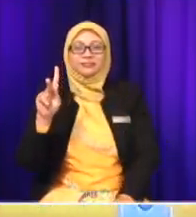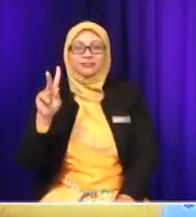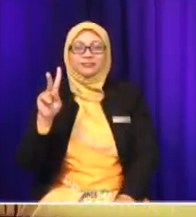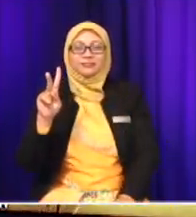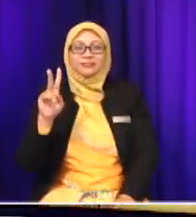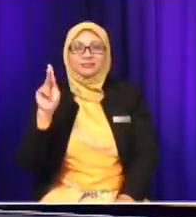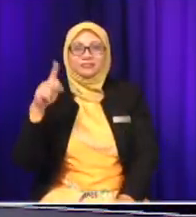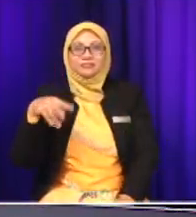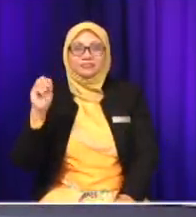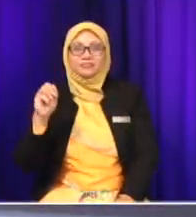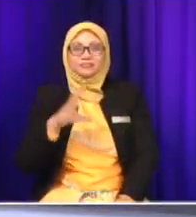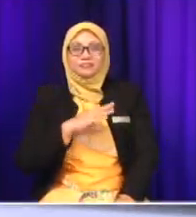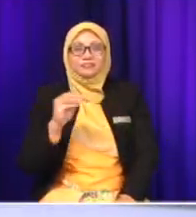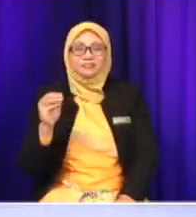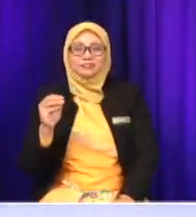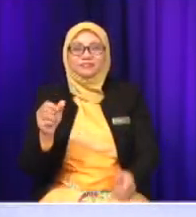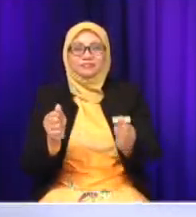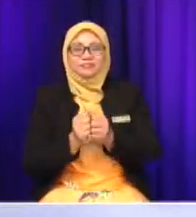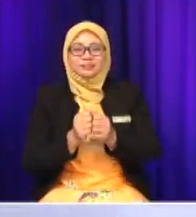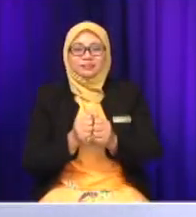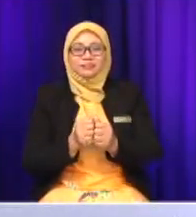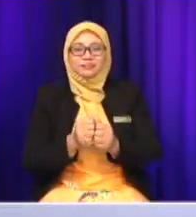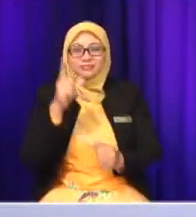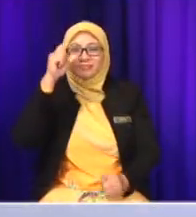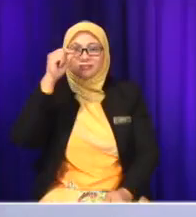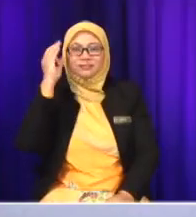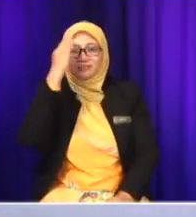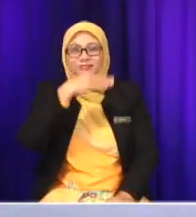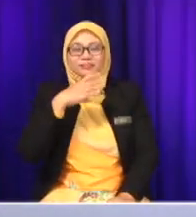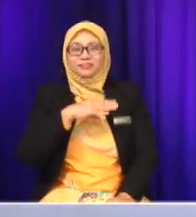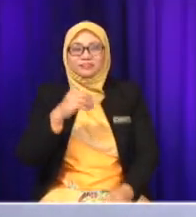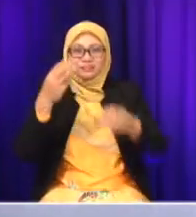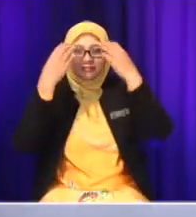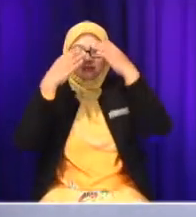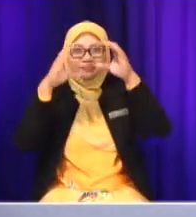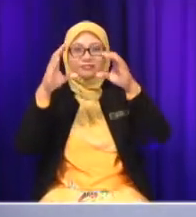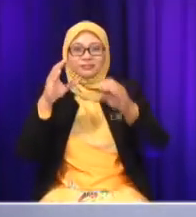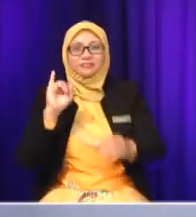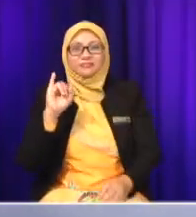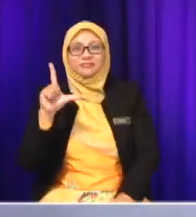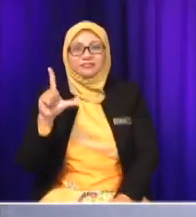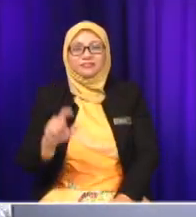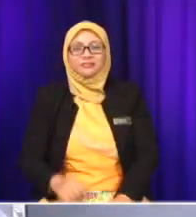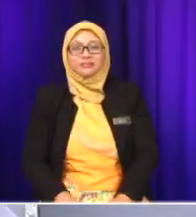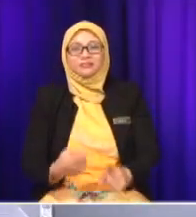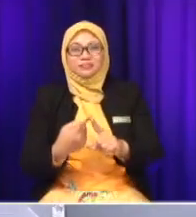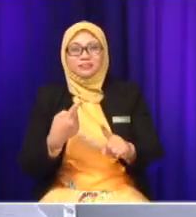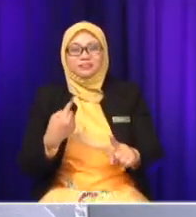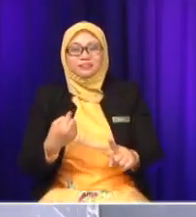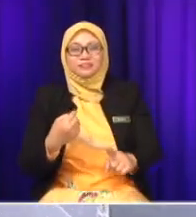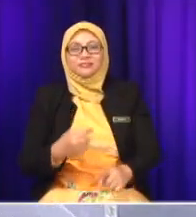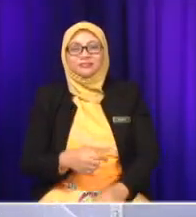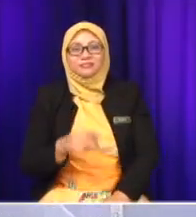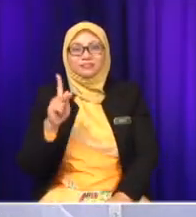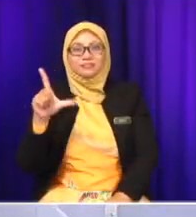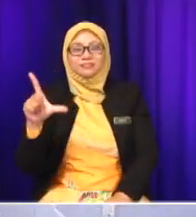Fizi dan kita ditemani oleh Cikgu Elias Imam daripada SMK batu muda wilayah Persekutuan Kuala